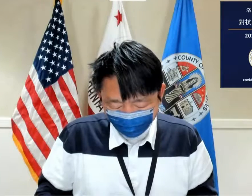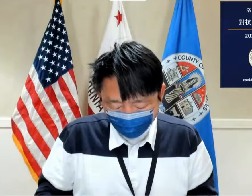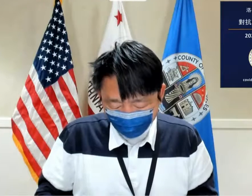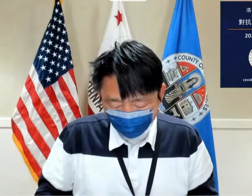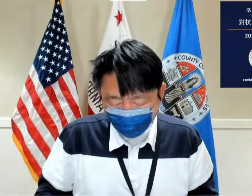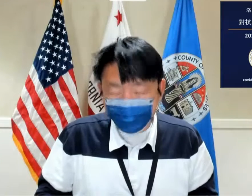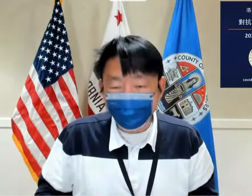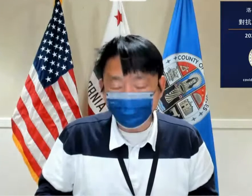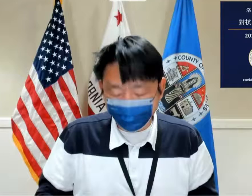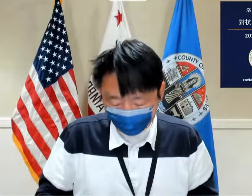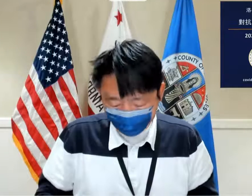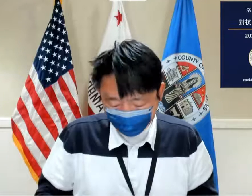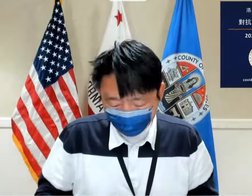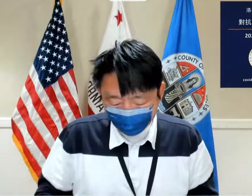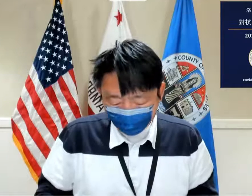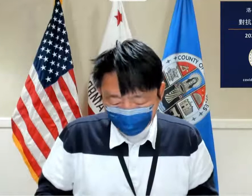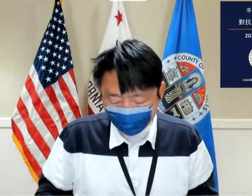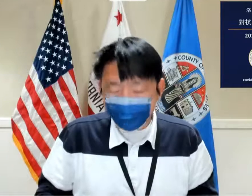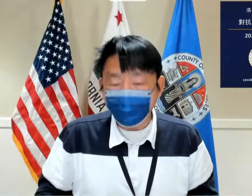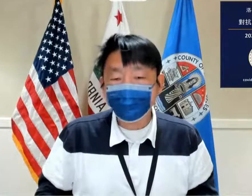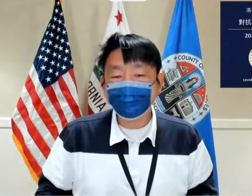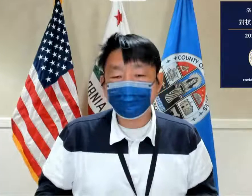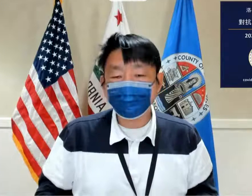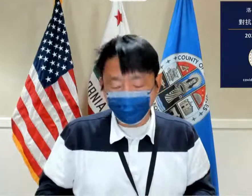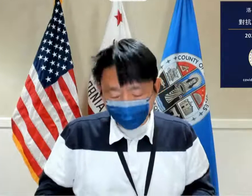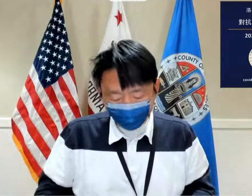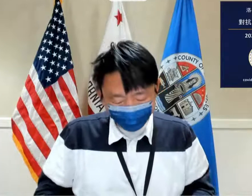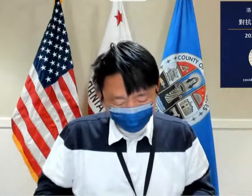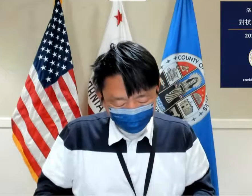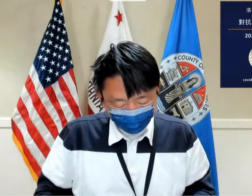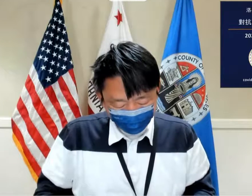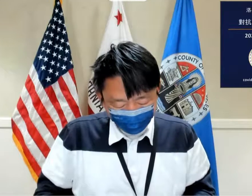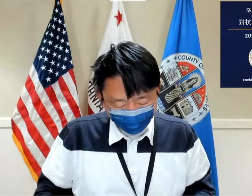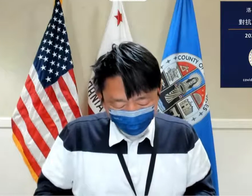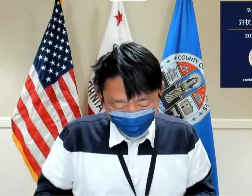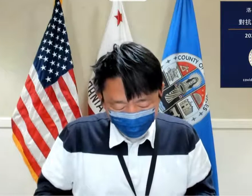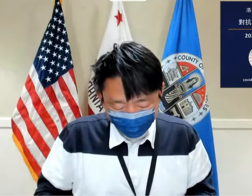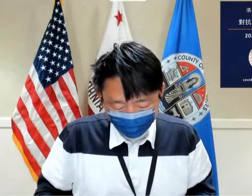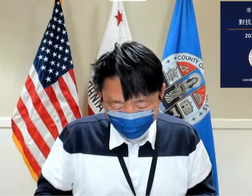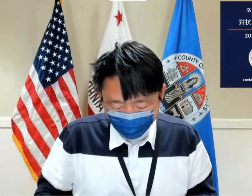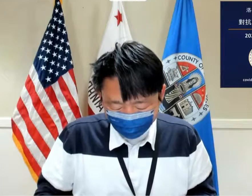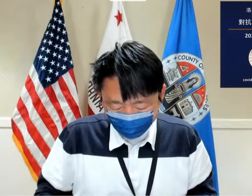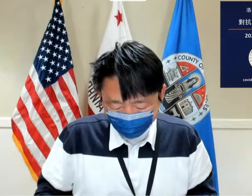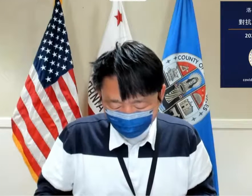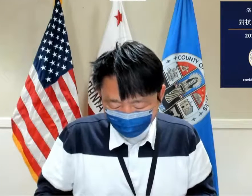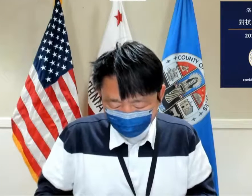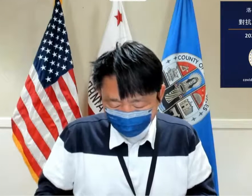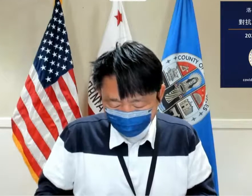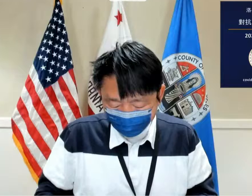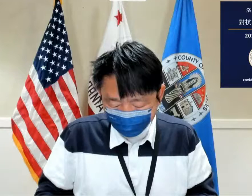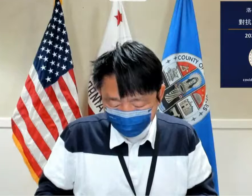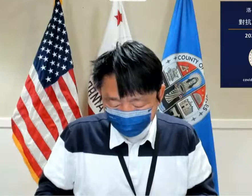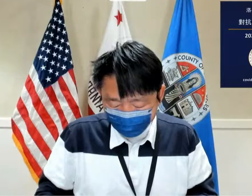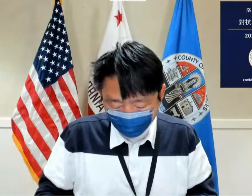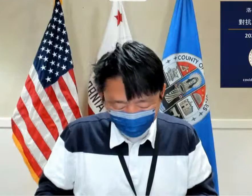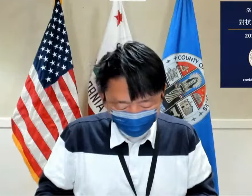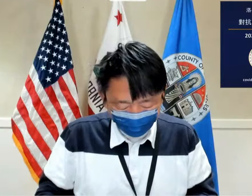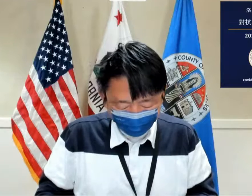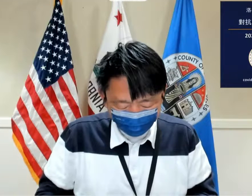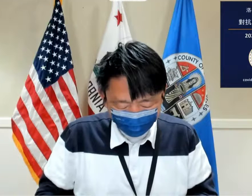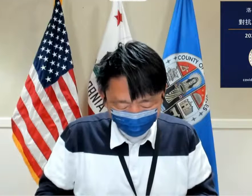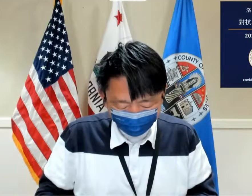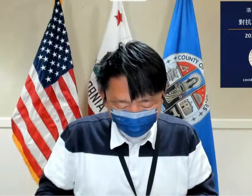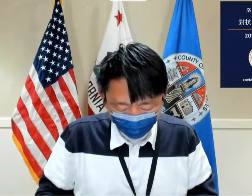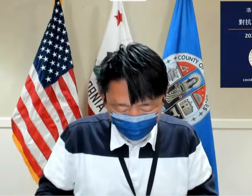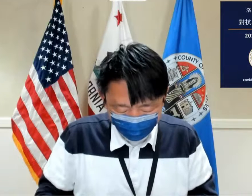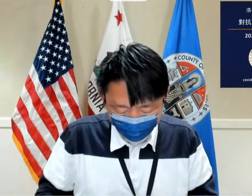开始了，和你们一样，我十分盼望天气暖和，天空更晴朗。我们洛县如此美丽，